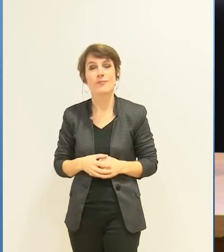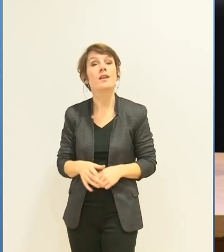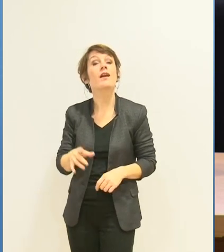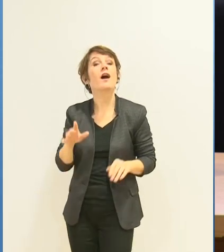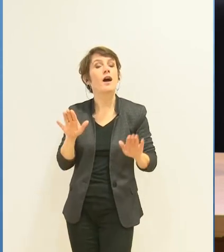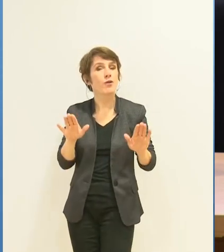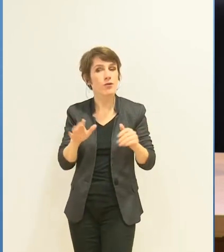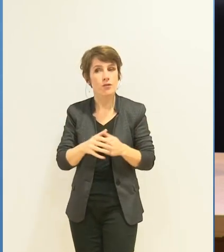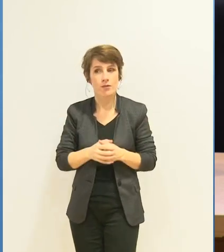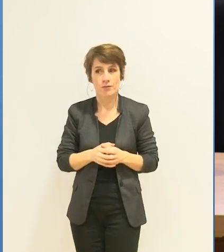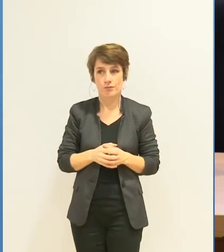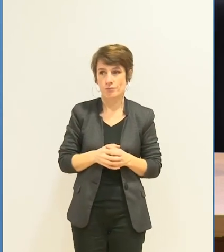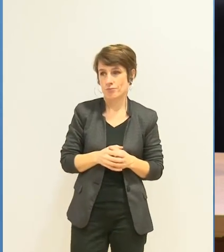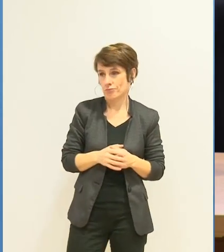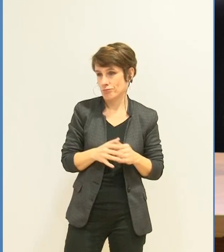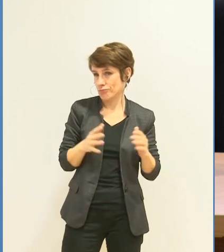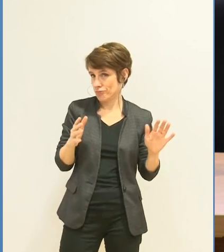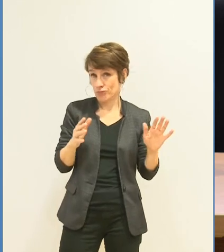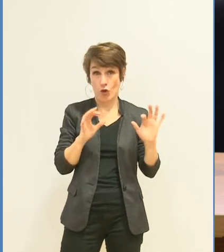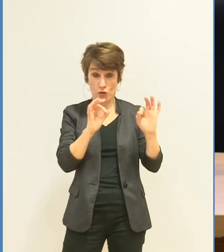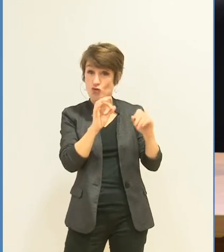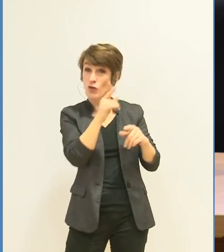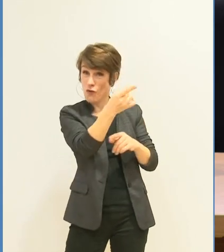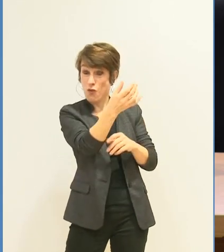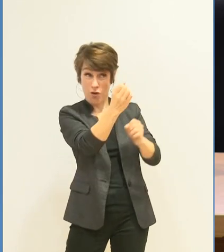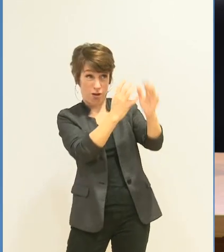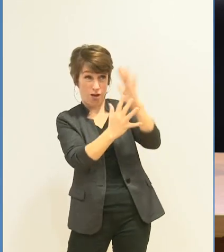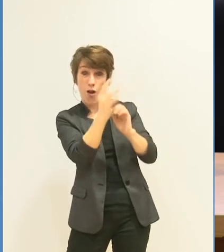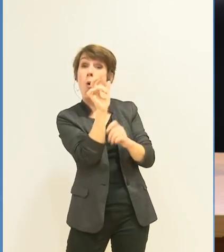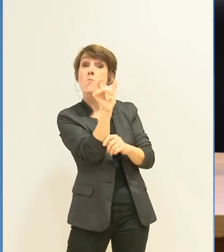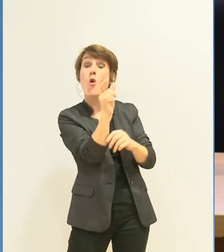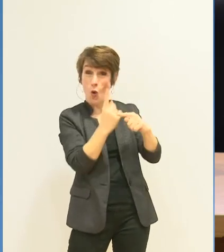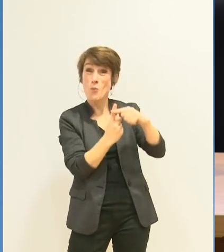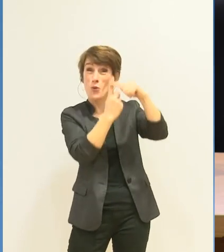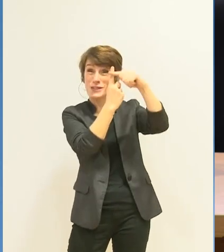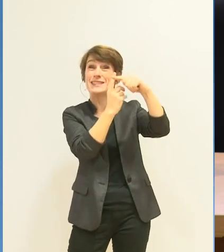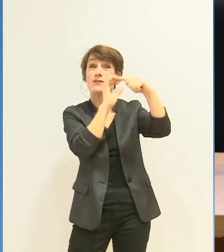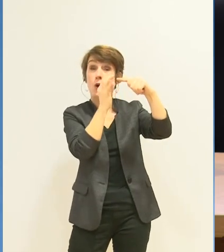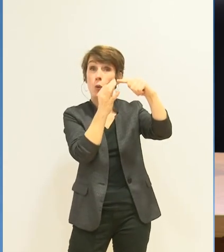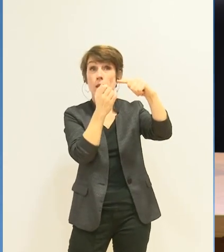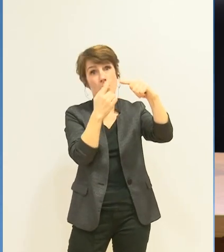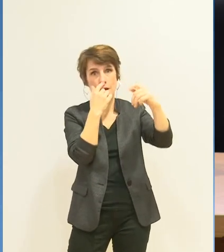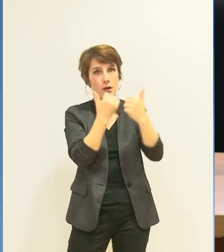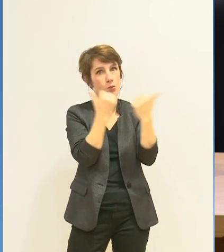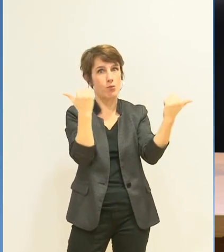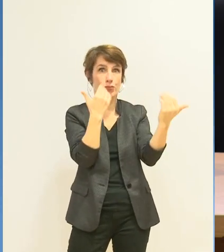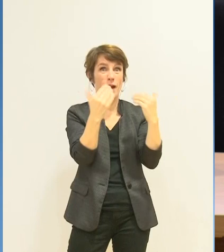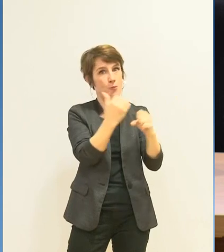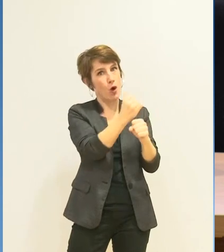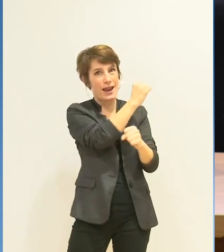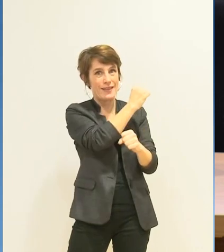affichage positive néanmoins en nette baisse par rapport à l'an dernier bp